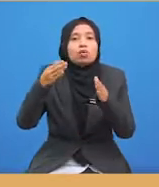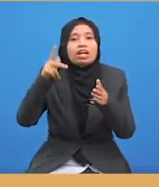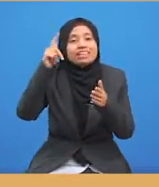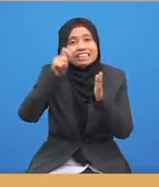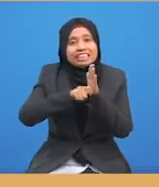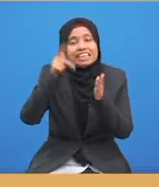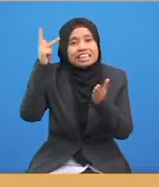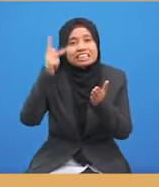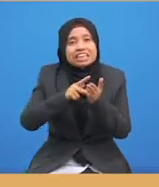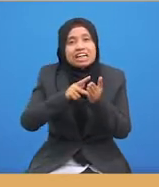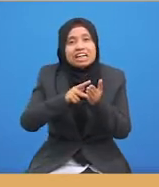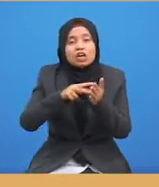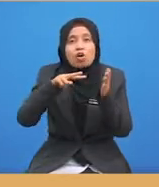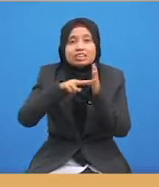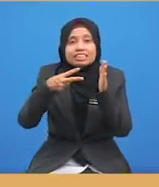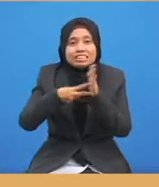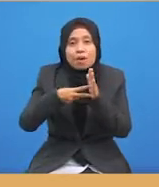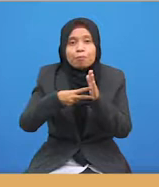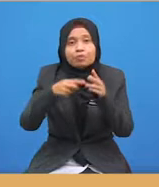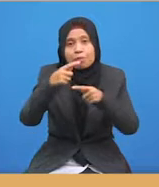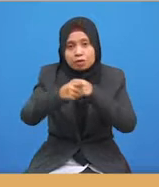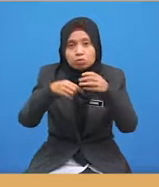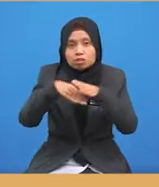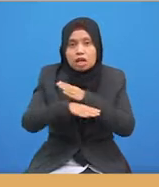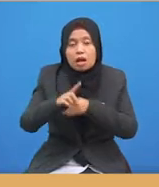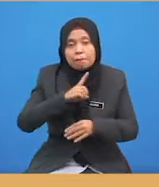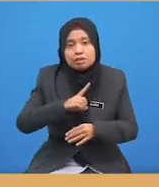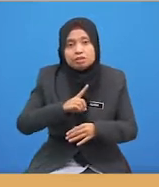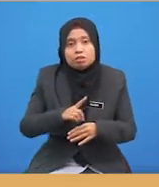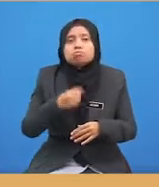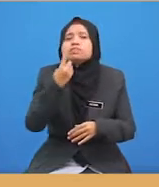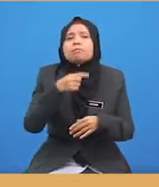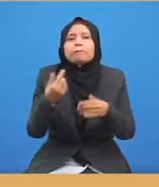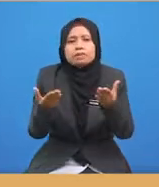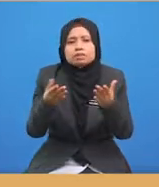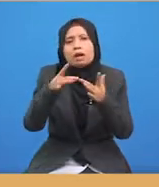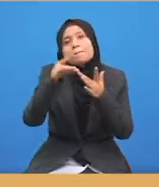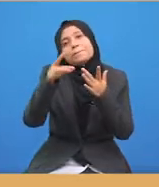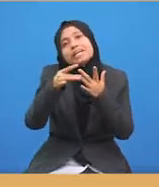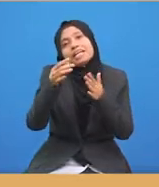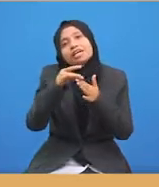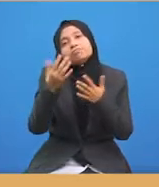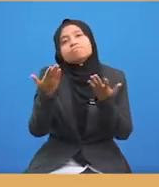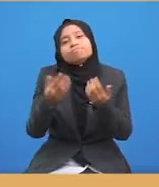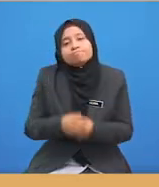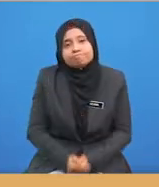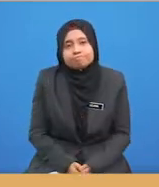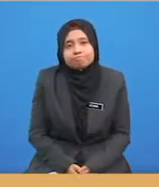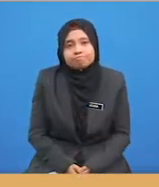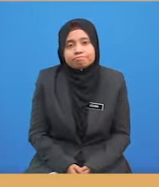membicarakan konsep tamadun dalam Islam. Satu markah. Mana satu jawapannya,